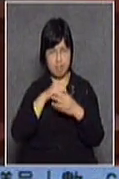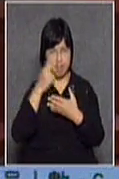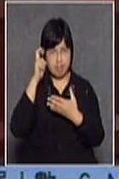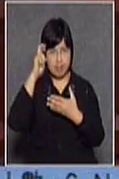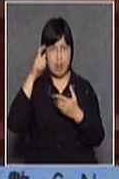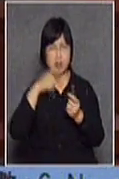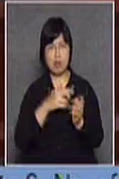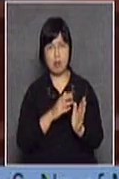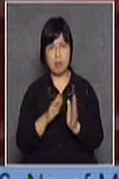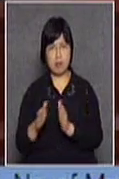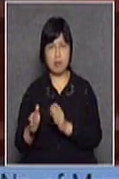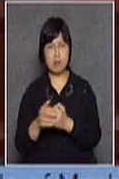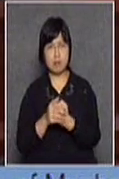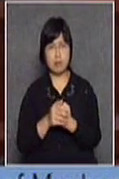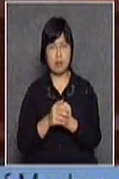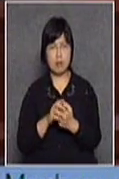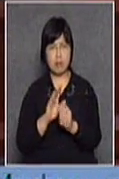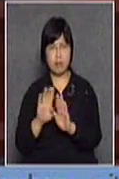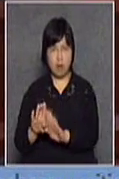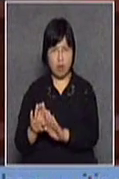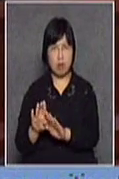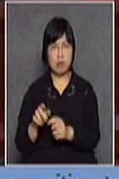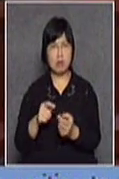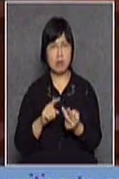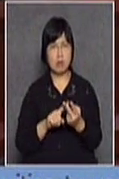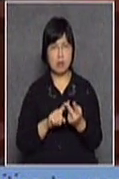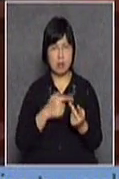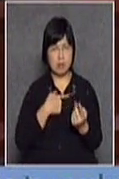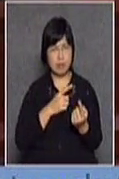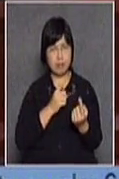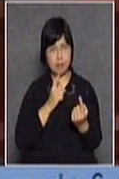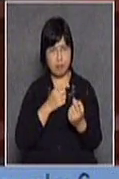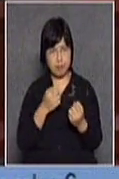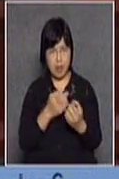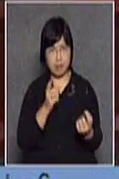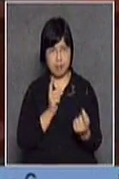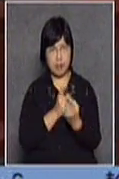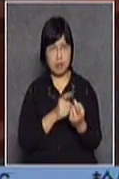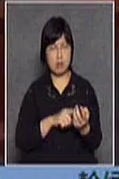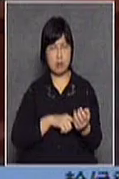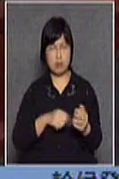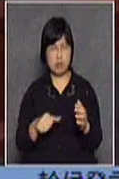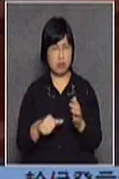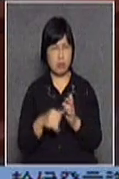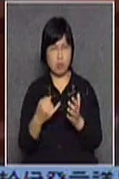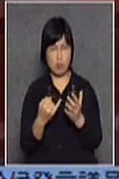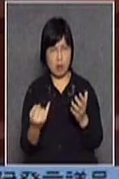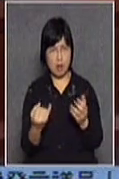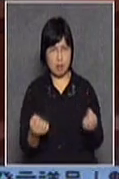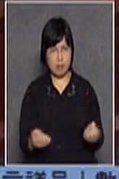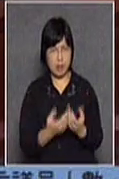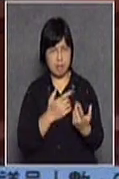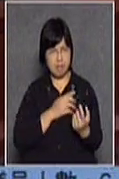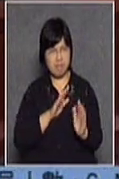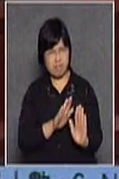署方針，包括防範式的，包括應變式的，包括最壞情況出現式的應變方